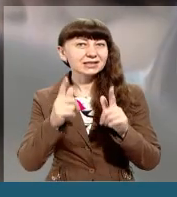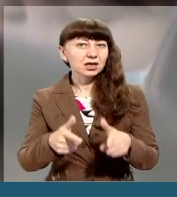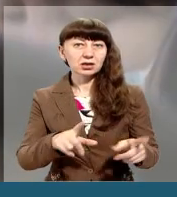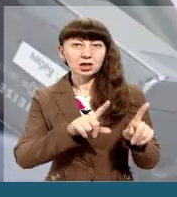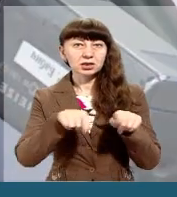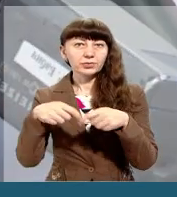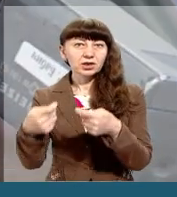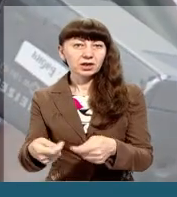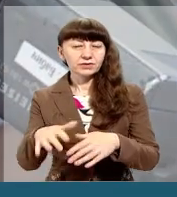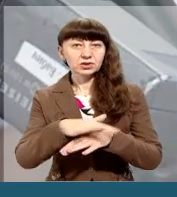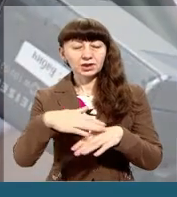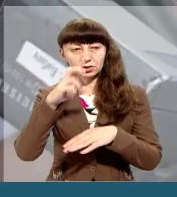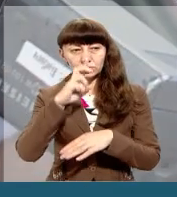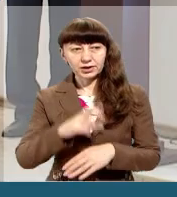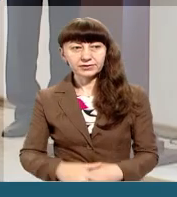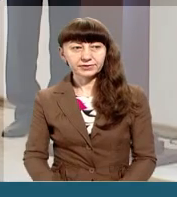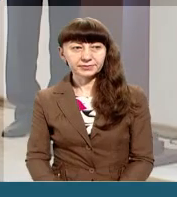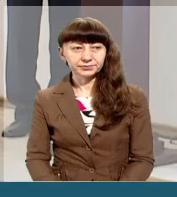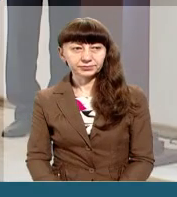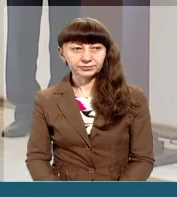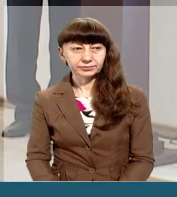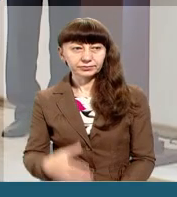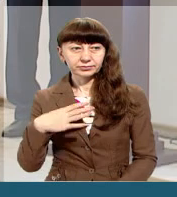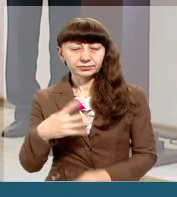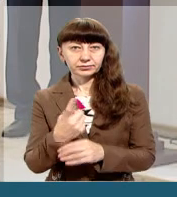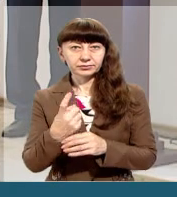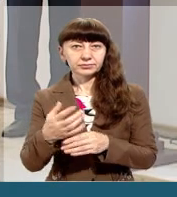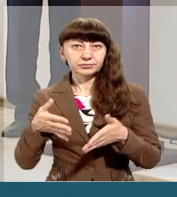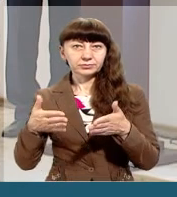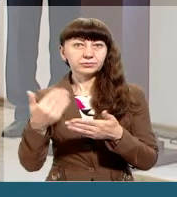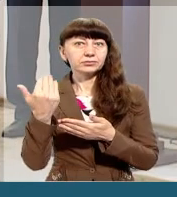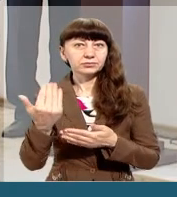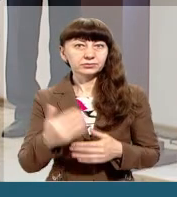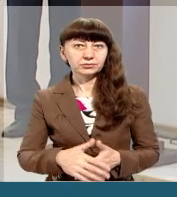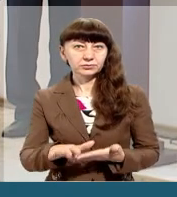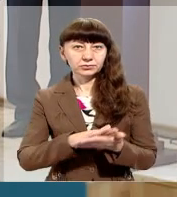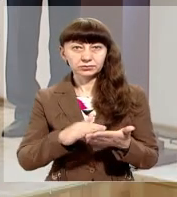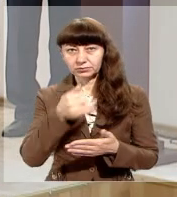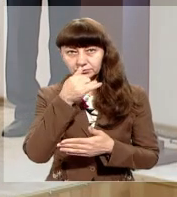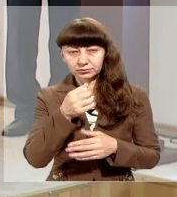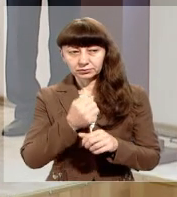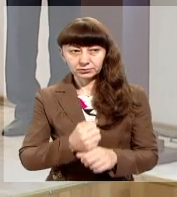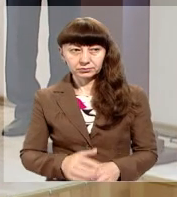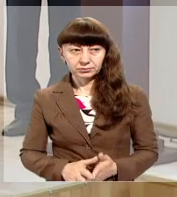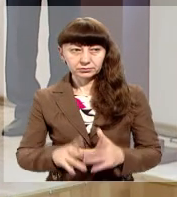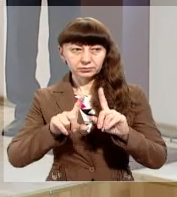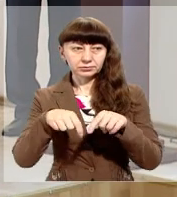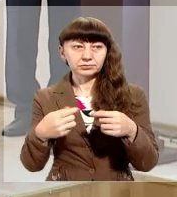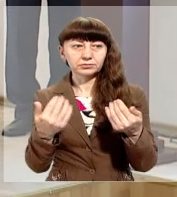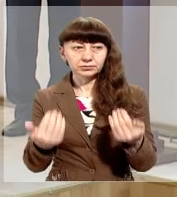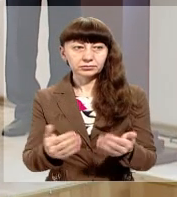передавать территорию для государственных нужд. Зачем ему эта дорога, если он ничто не сможет сделать? Предлагается